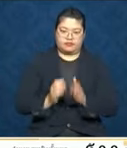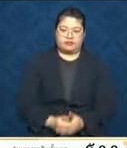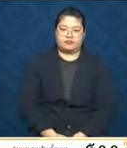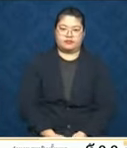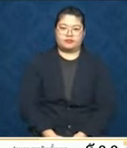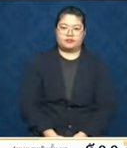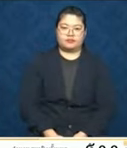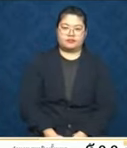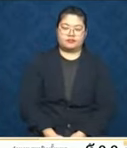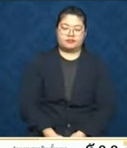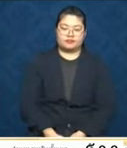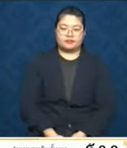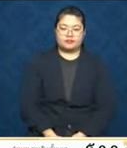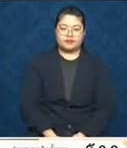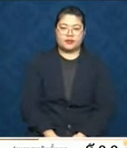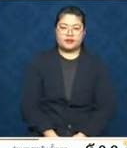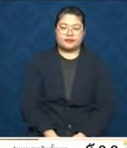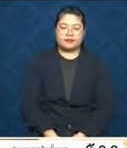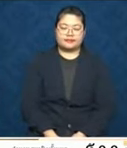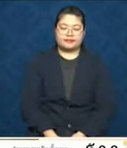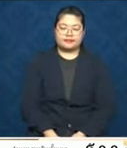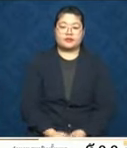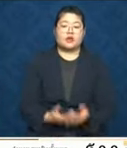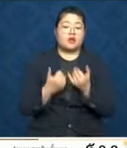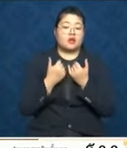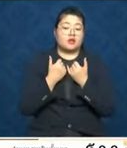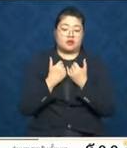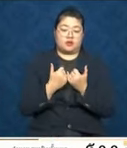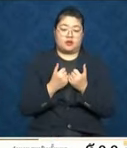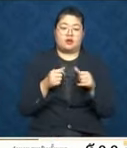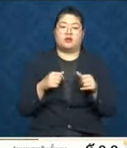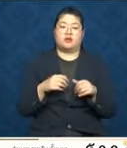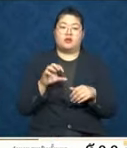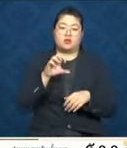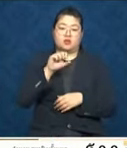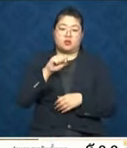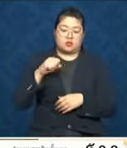ท่านสมาชิกครับขณะนี้มีสมาชิกมาลงชื่อเพื่อ